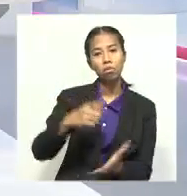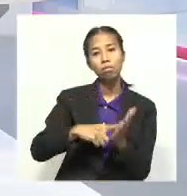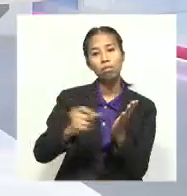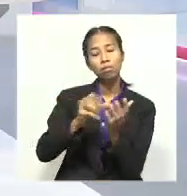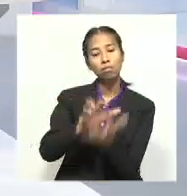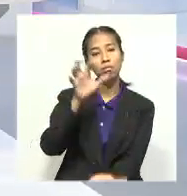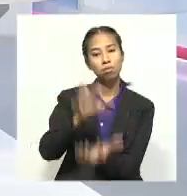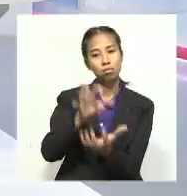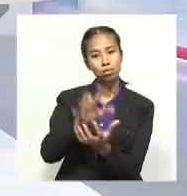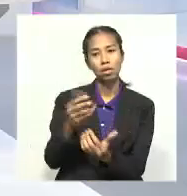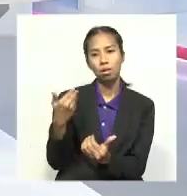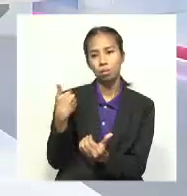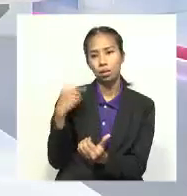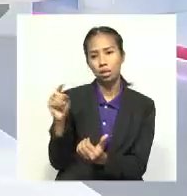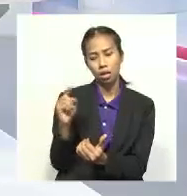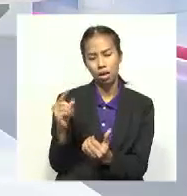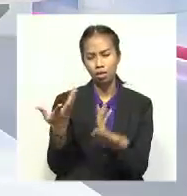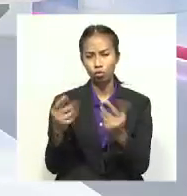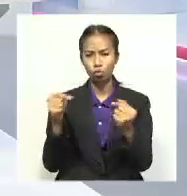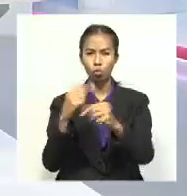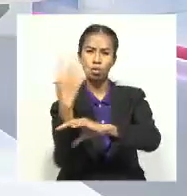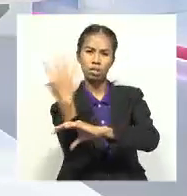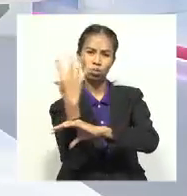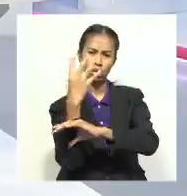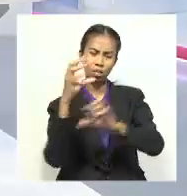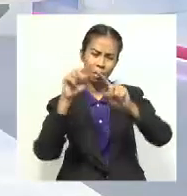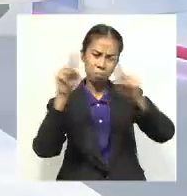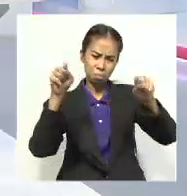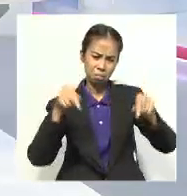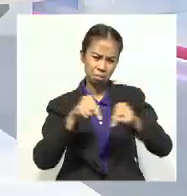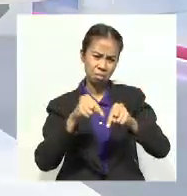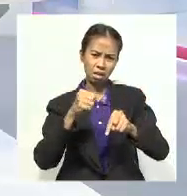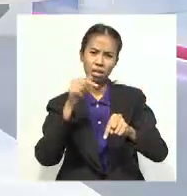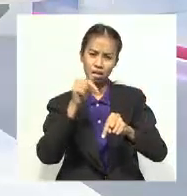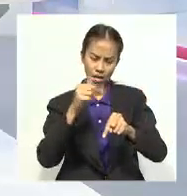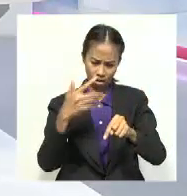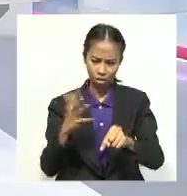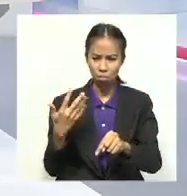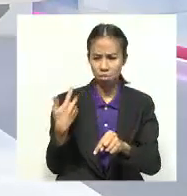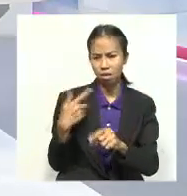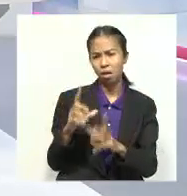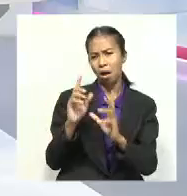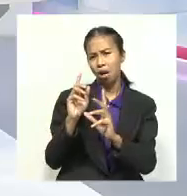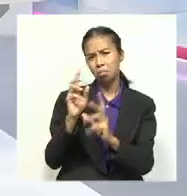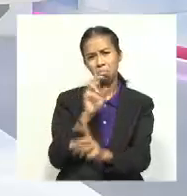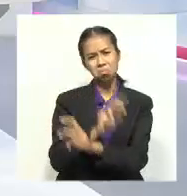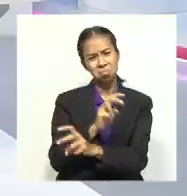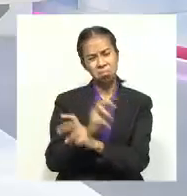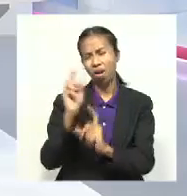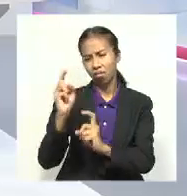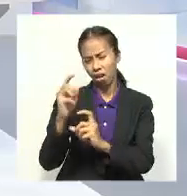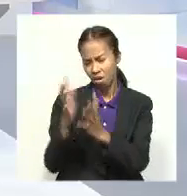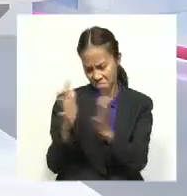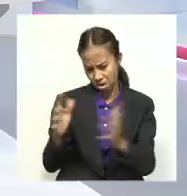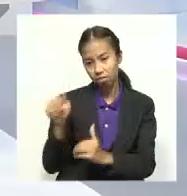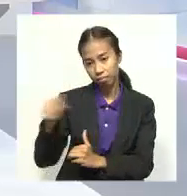บว่ามีจอแก้วโทรทัศน์ที่มีสารตะกั่วและสารปลอดเป็นจำนวนมากเลยนะครับพร้อมกับมีการแจ้งความดำเนินคดีกับผู้ที่มีส่วนเกี่ยวข้อง